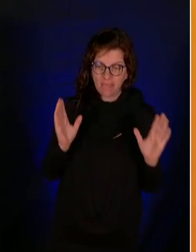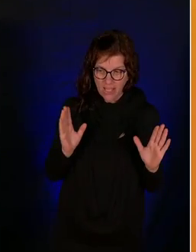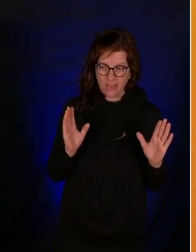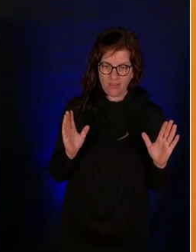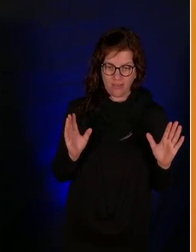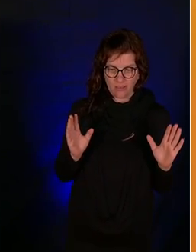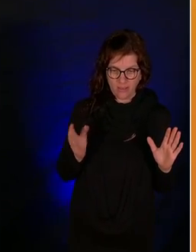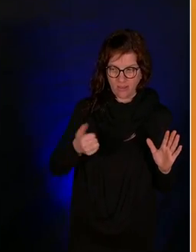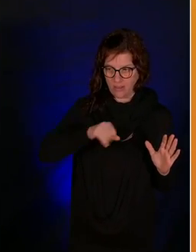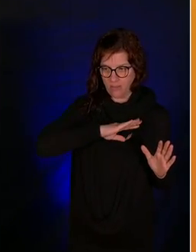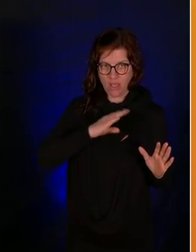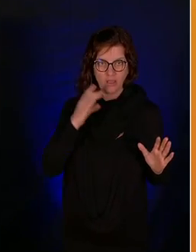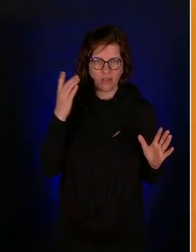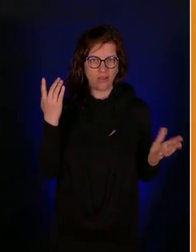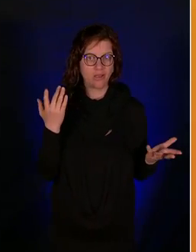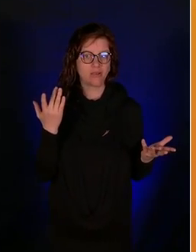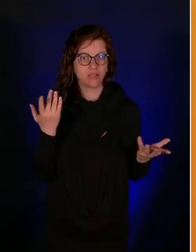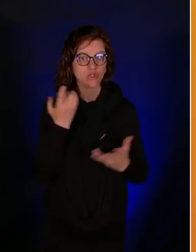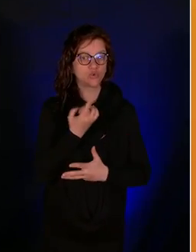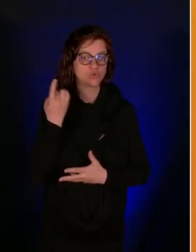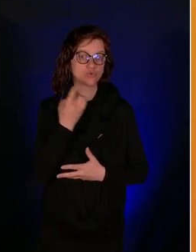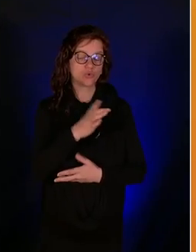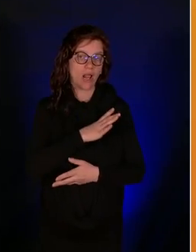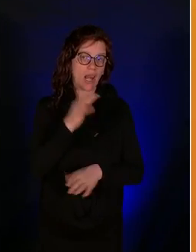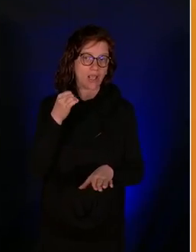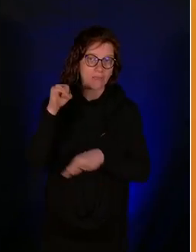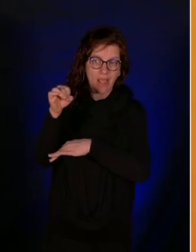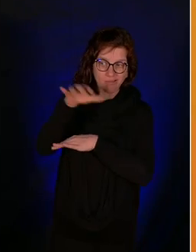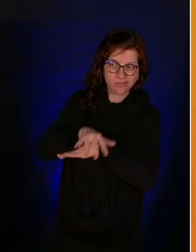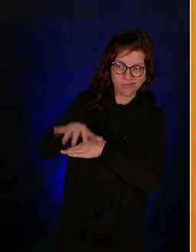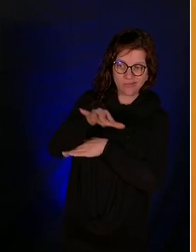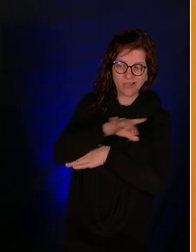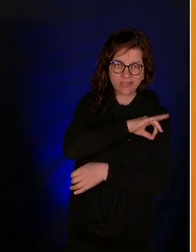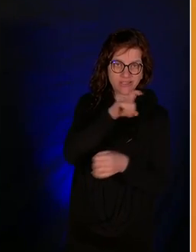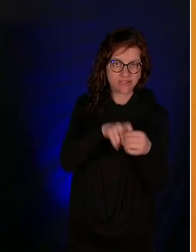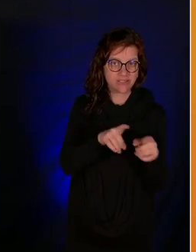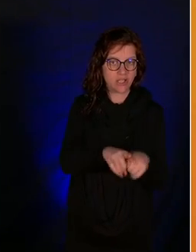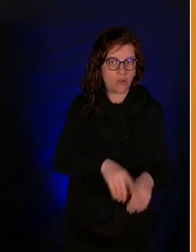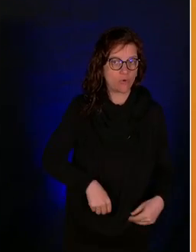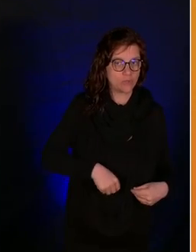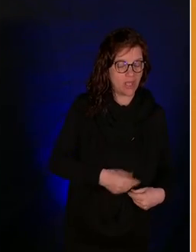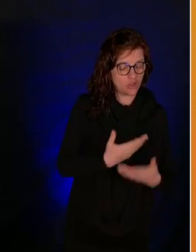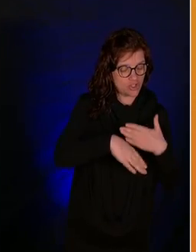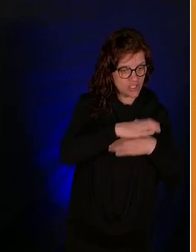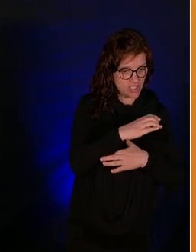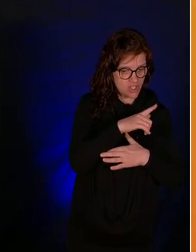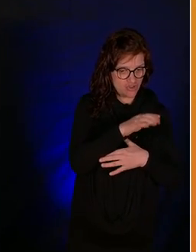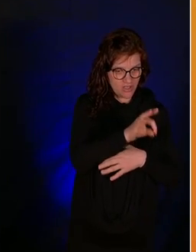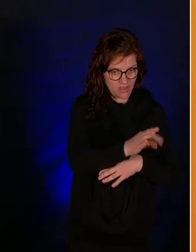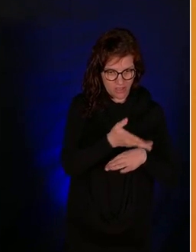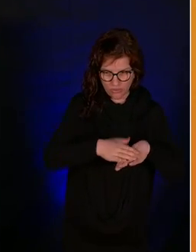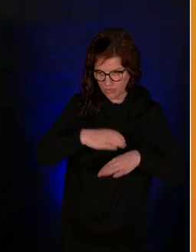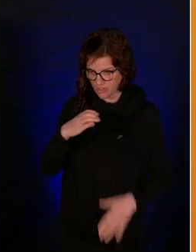qu'on a toujours... et puis il y avait ces camarades-là qui étaient d'abord syndiqués en tant qu'opérateurs à la CGT, de fait de se